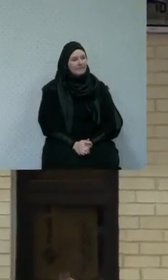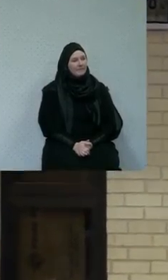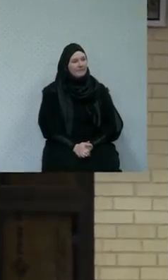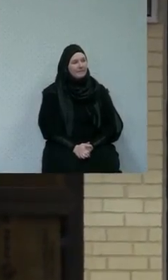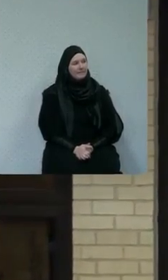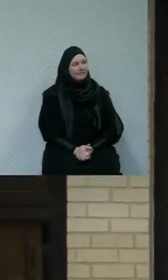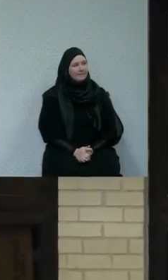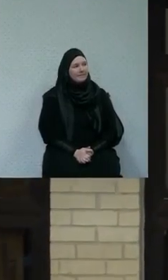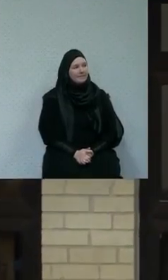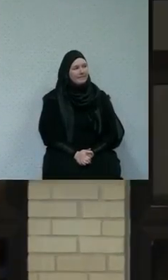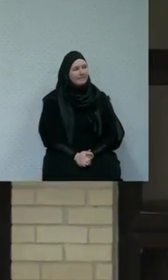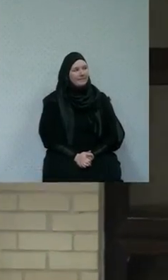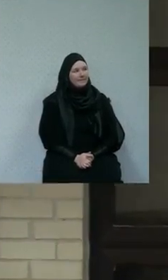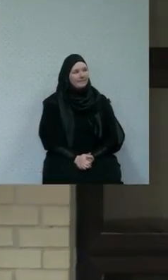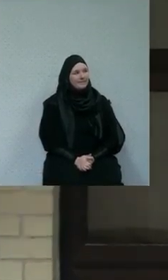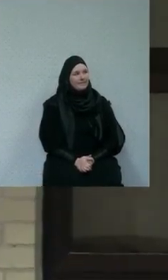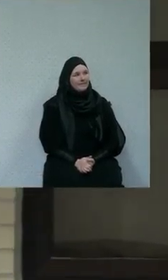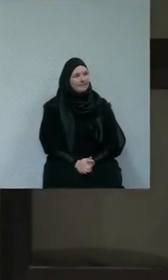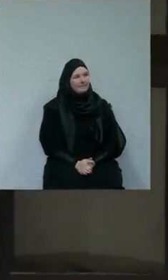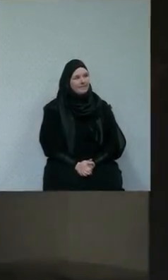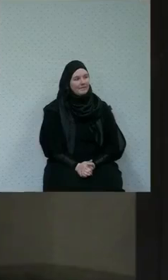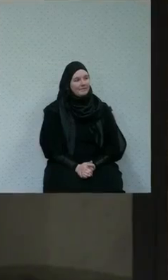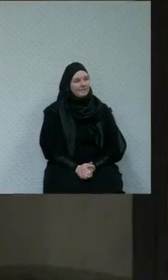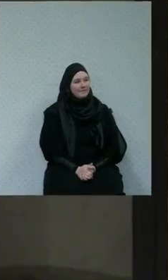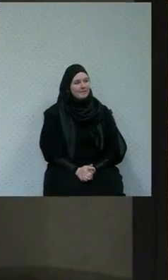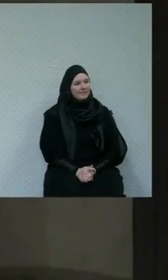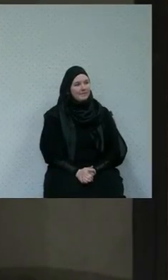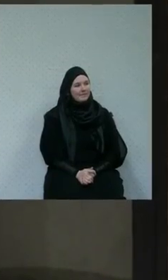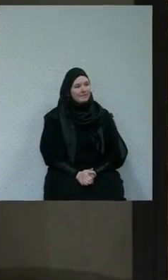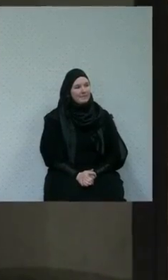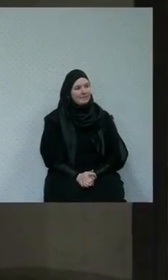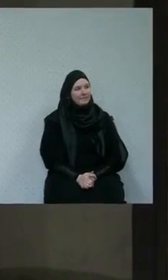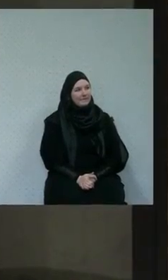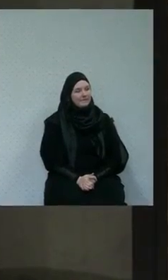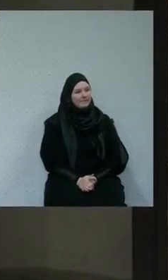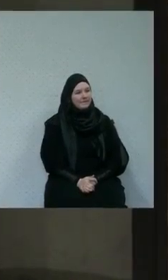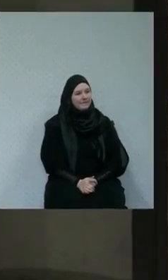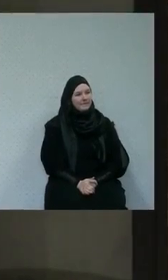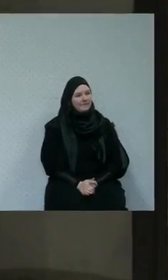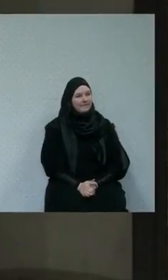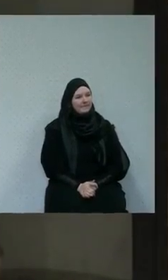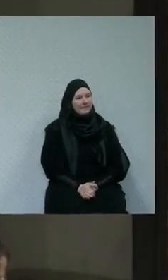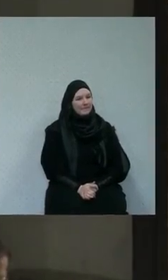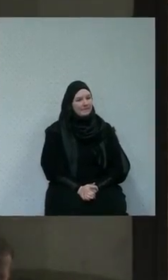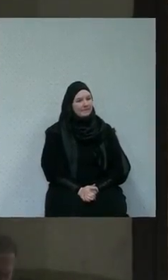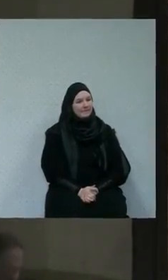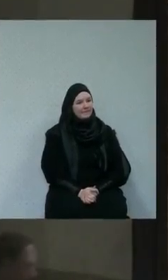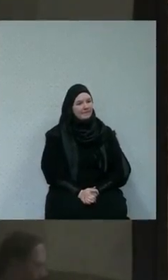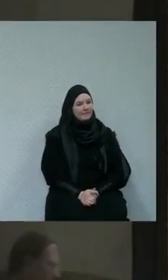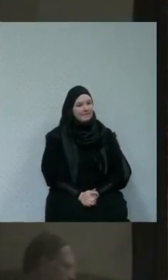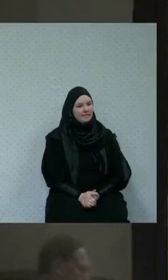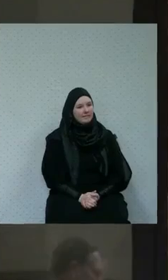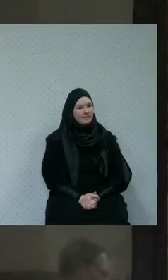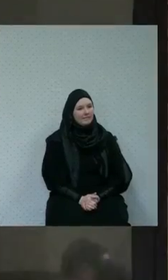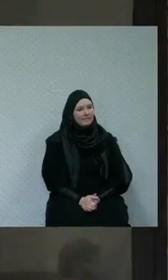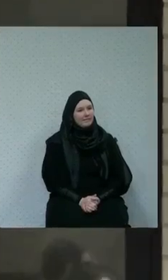حول ولا قوة إلا بالله العلي العظيم. وأشهد أن لا إله إلا الله وحده لا شريك له، وأشهد